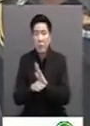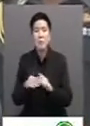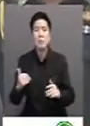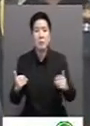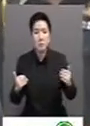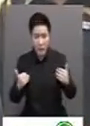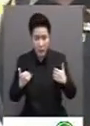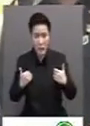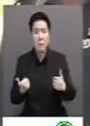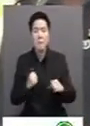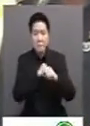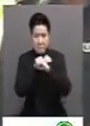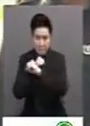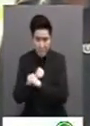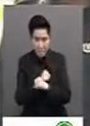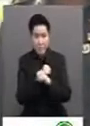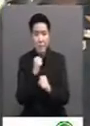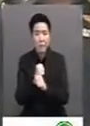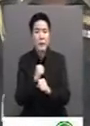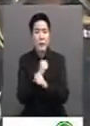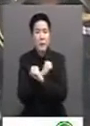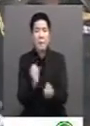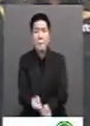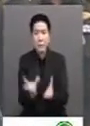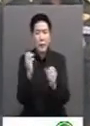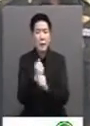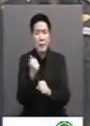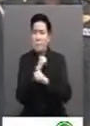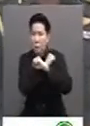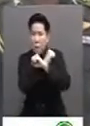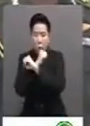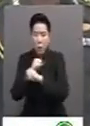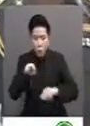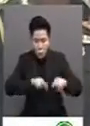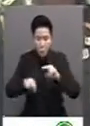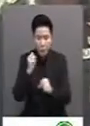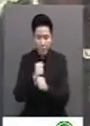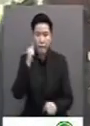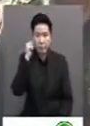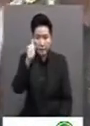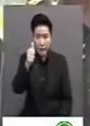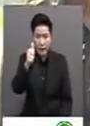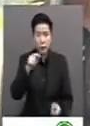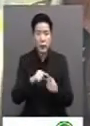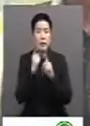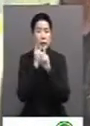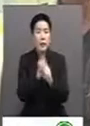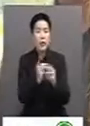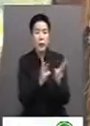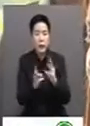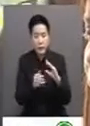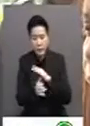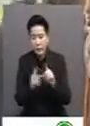ว่าสามารถป้องกันเหตุร้ายได้นะครับเพราะการรักษาความปลอดภัยพื้นที่เนี่ยก็คือตามช่องทางที่เข้า